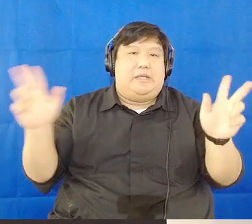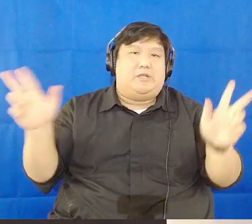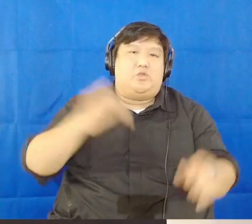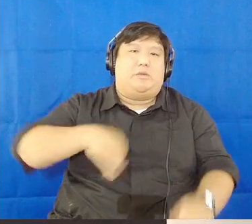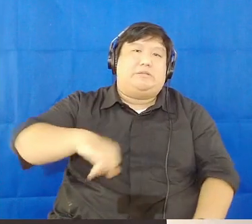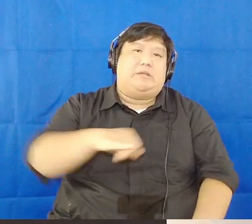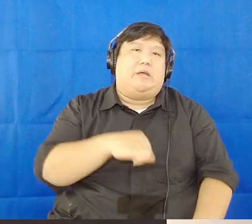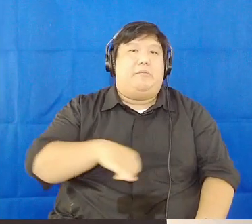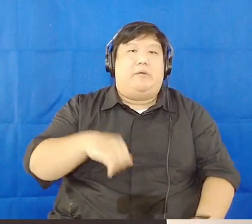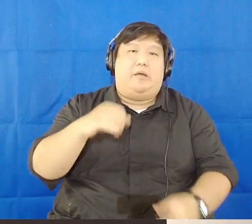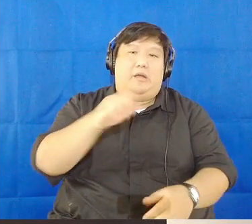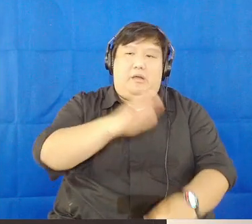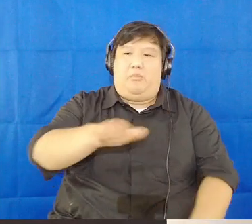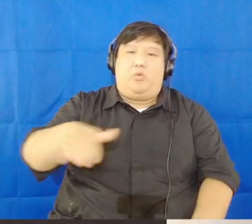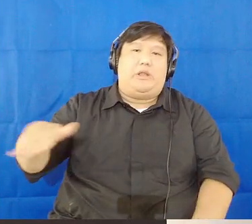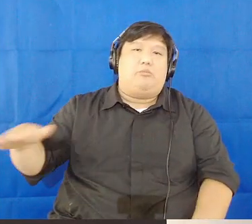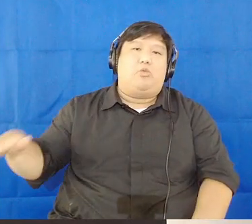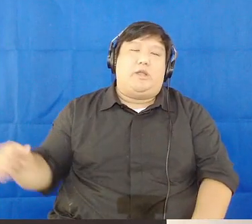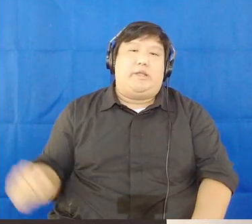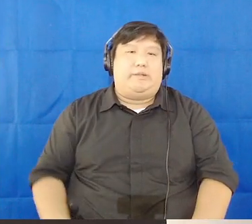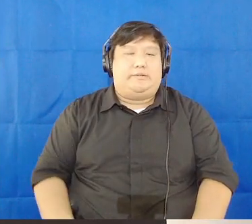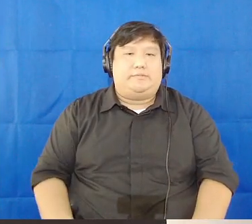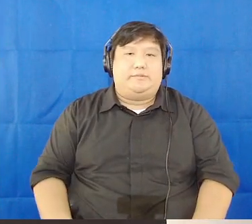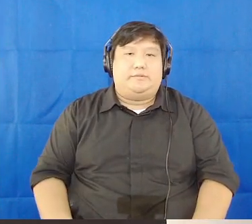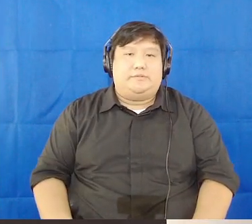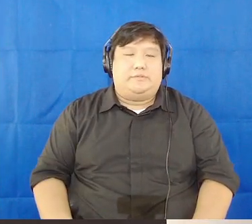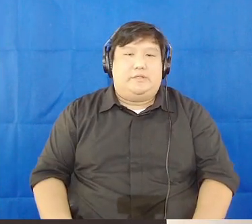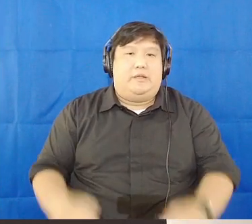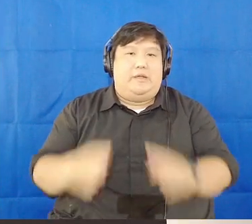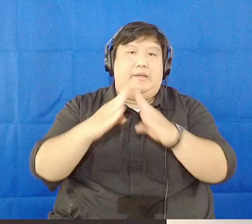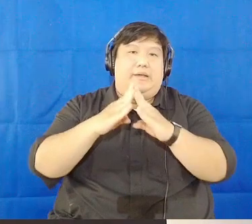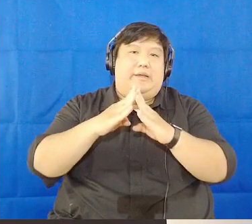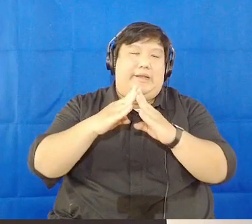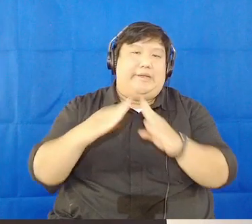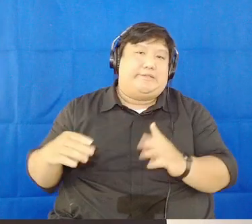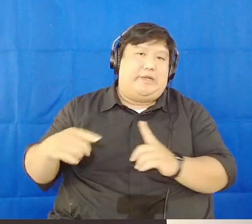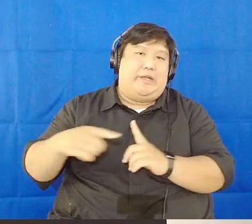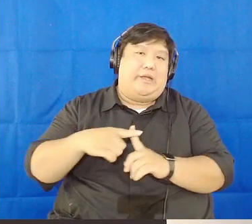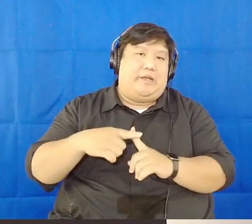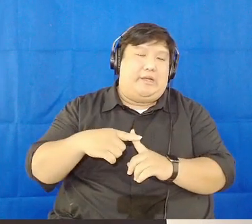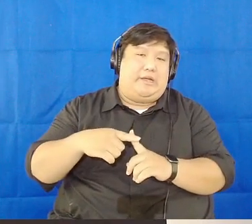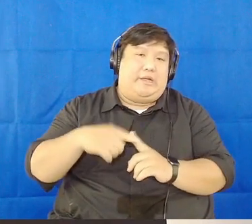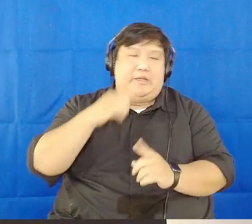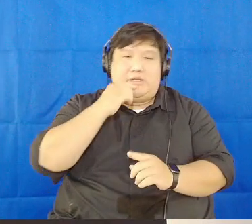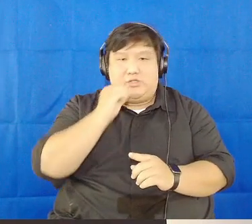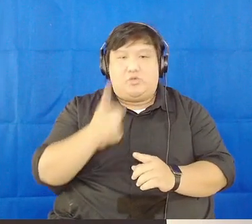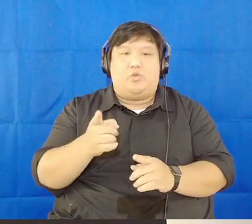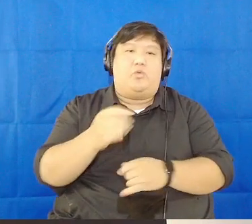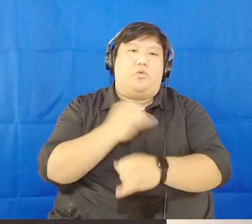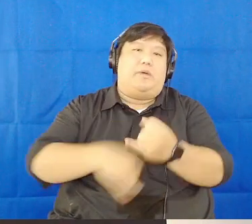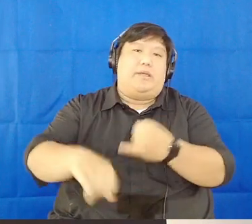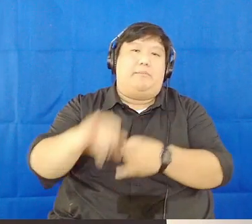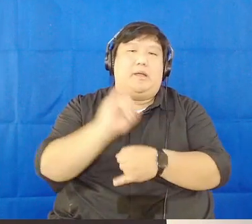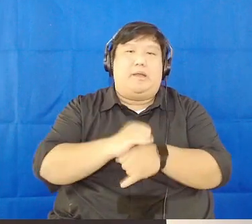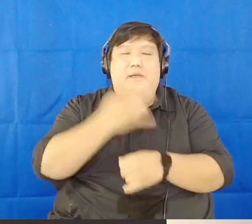aku. Maka kemudian gereja sungguh mengimani, sebagai umat beriman,